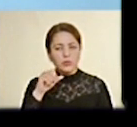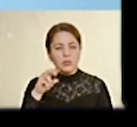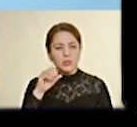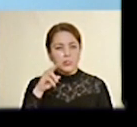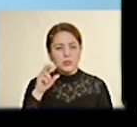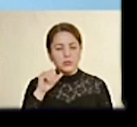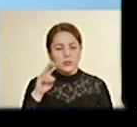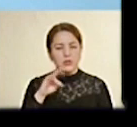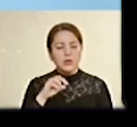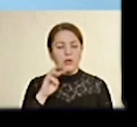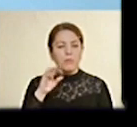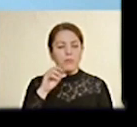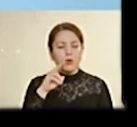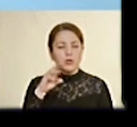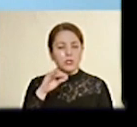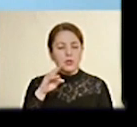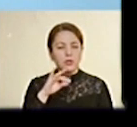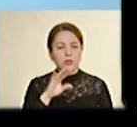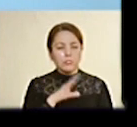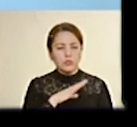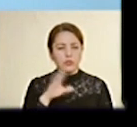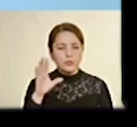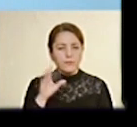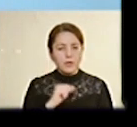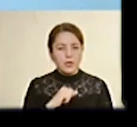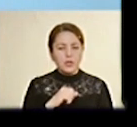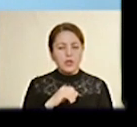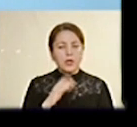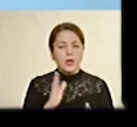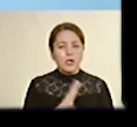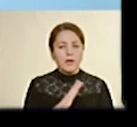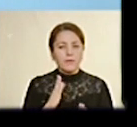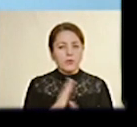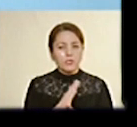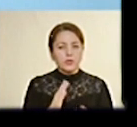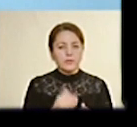moddalarning hosil bo'lishi va havoga